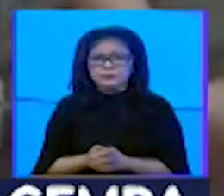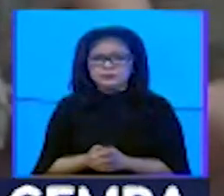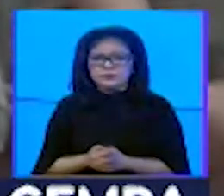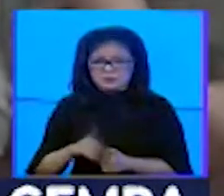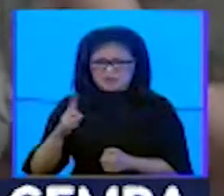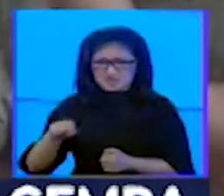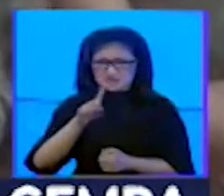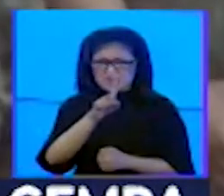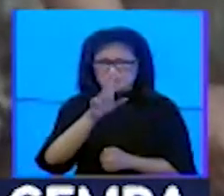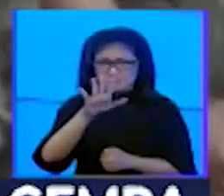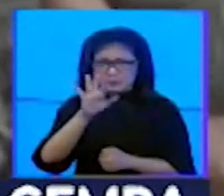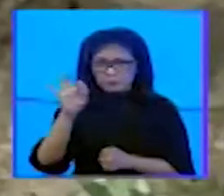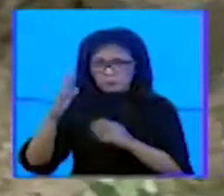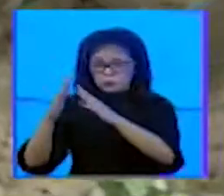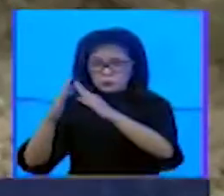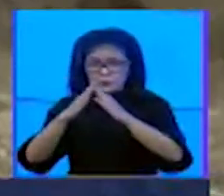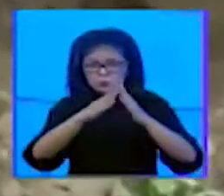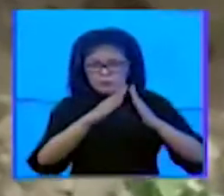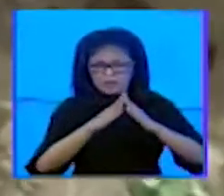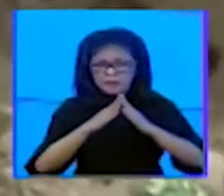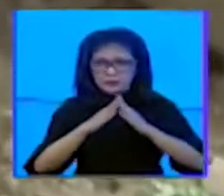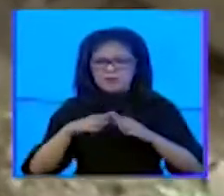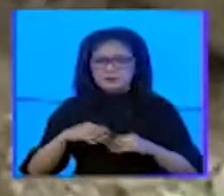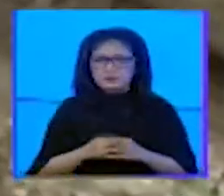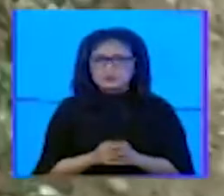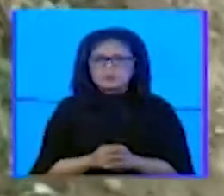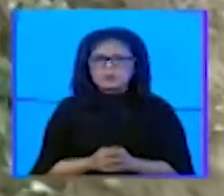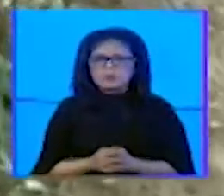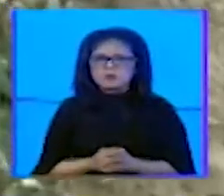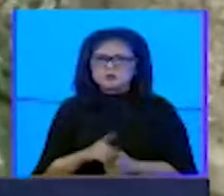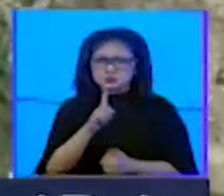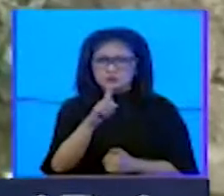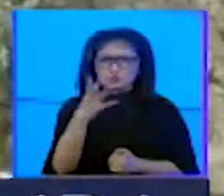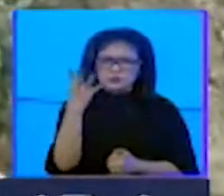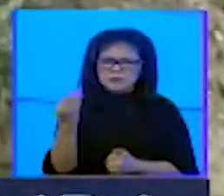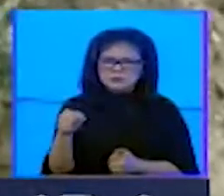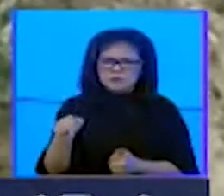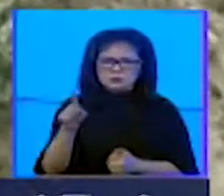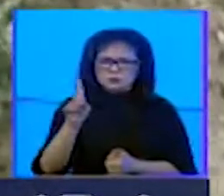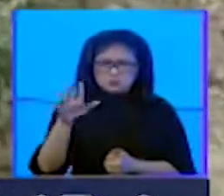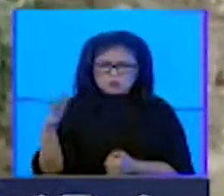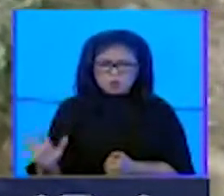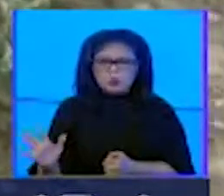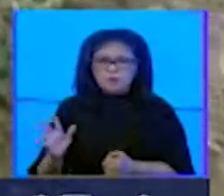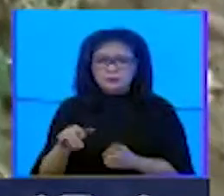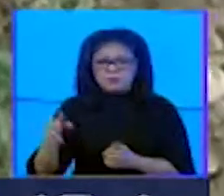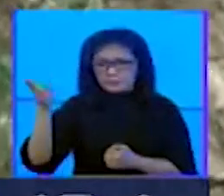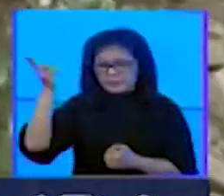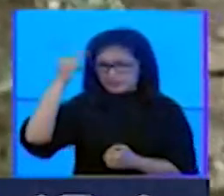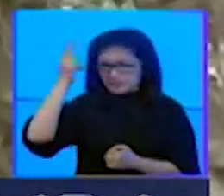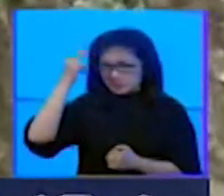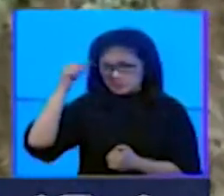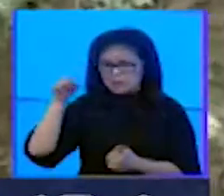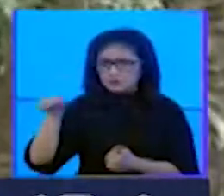rumah 150 rumah hanya baru di desa kabiraan drag mohon pemerintah provinsi drop bantuan